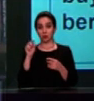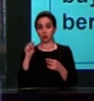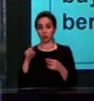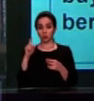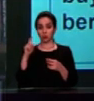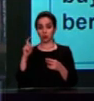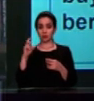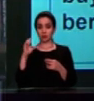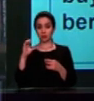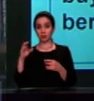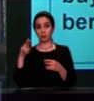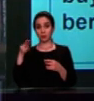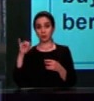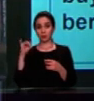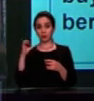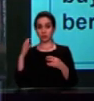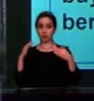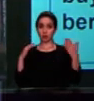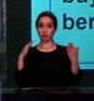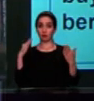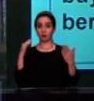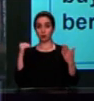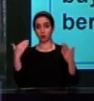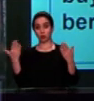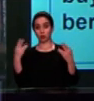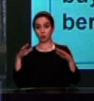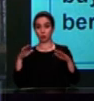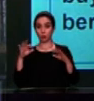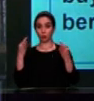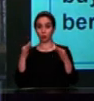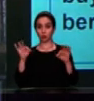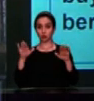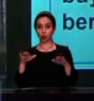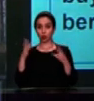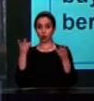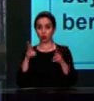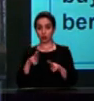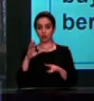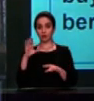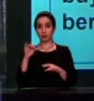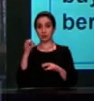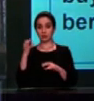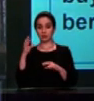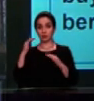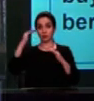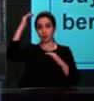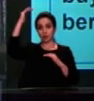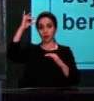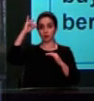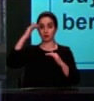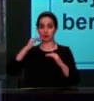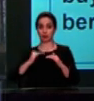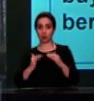h space, ya'ni rasmning chap va o'ng tomonidan bo'sh joy qoldiradi va v space rasmni tepasi